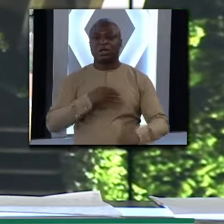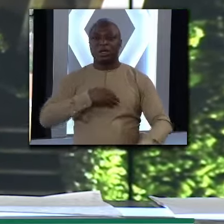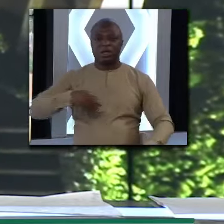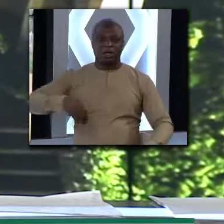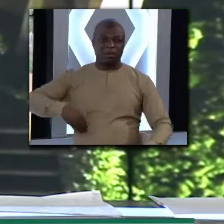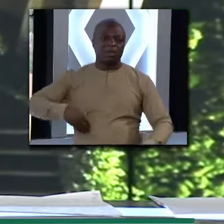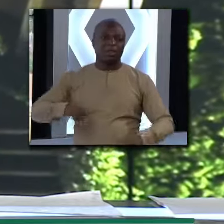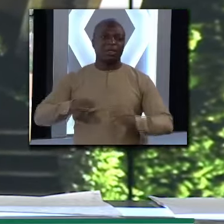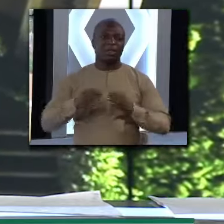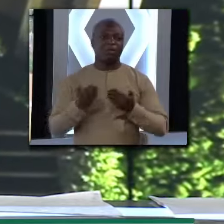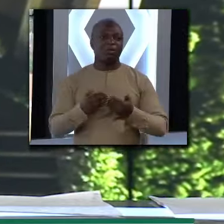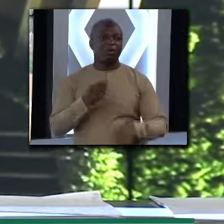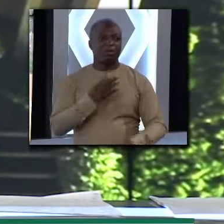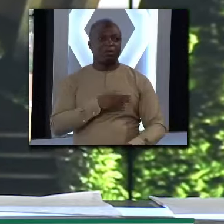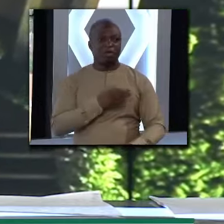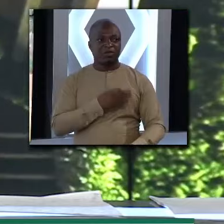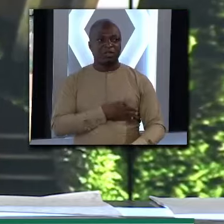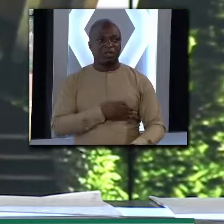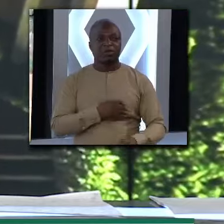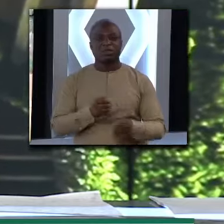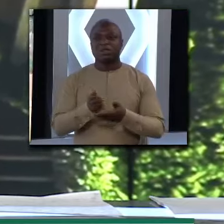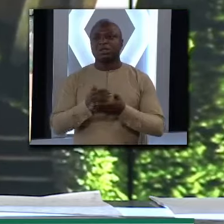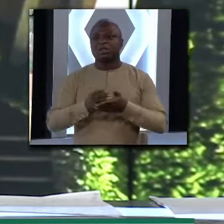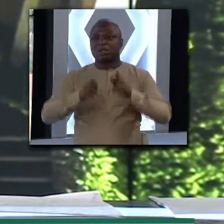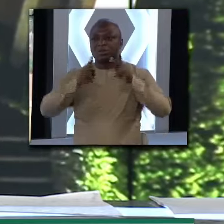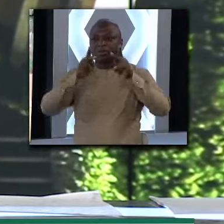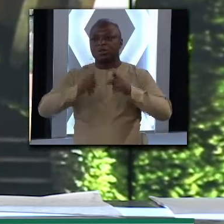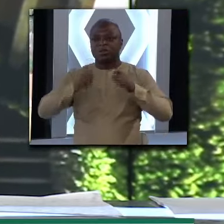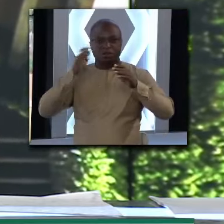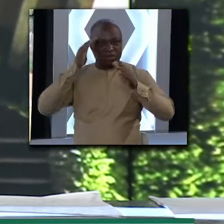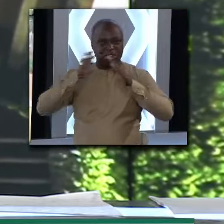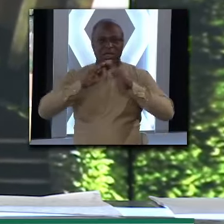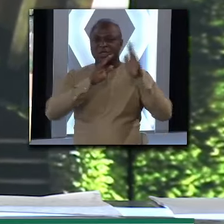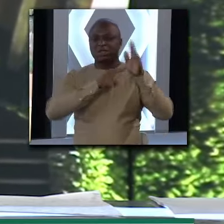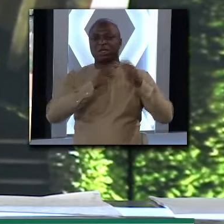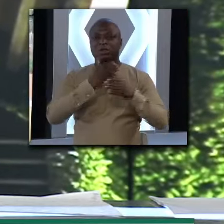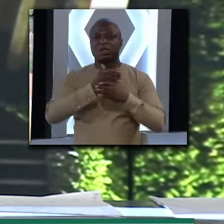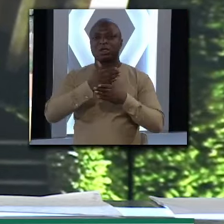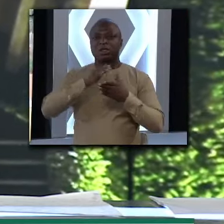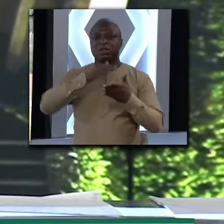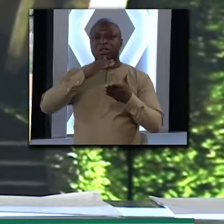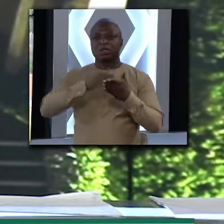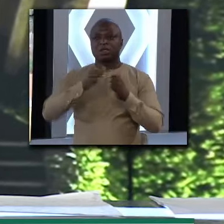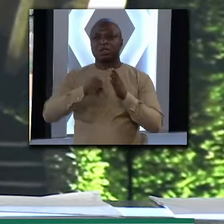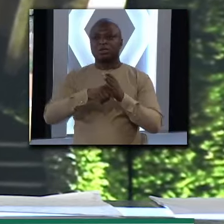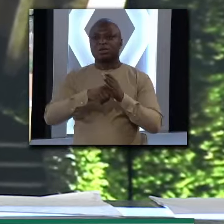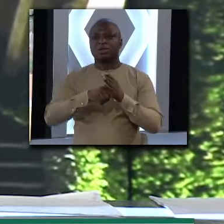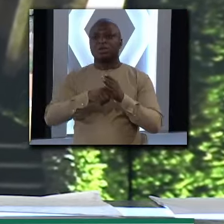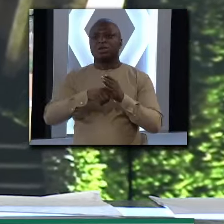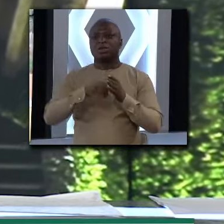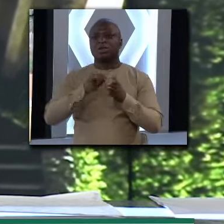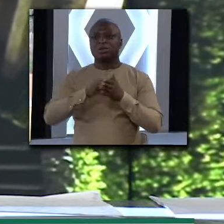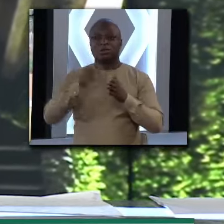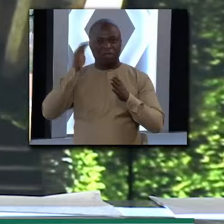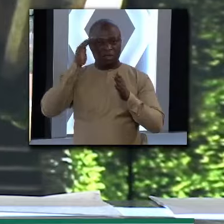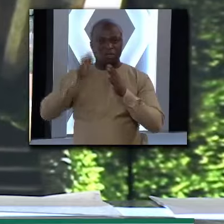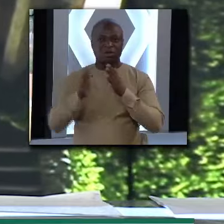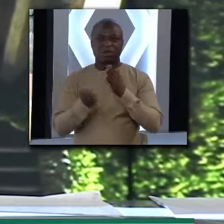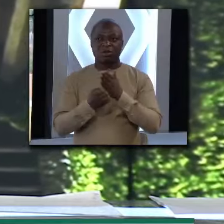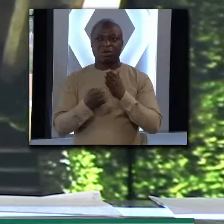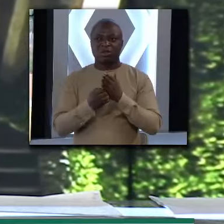des communes bénéficiaires ainsi que des agents du ministère en charge de la décentralisation et ceux du ministère de